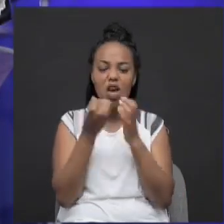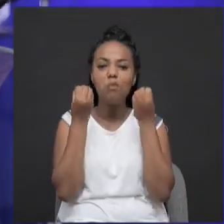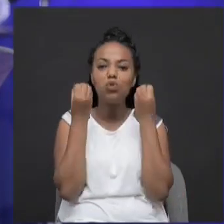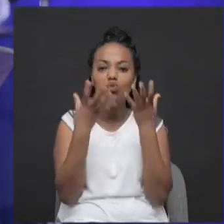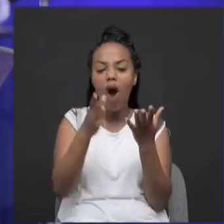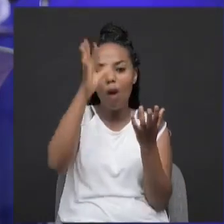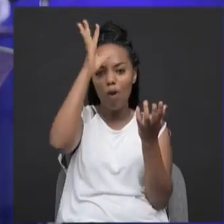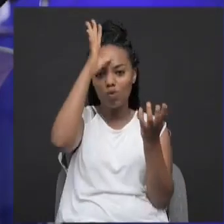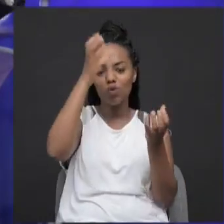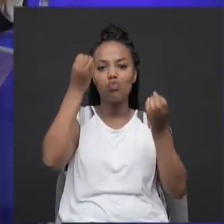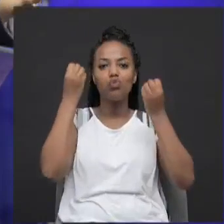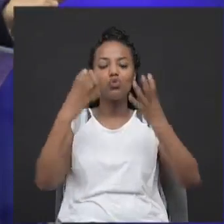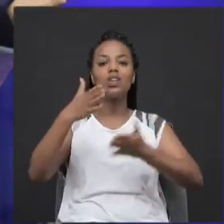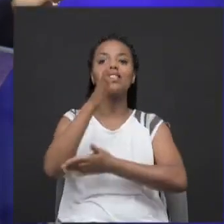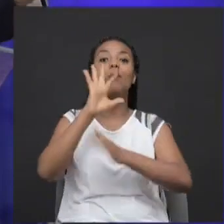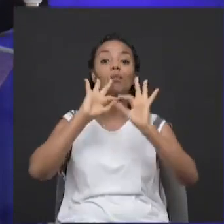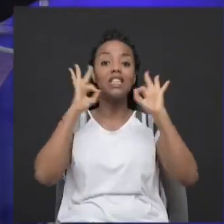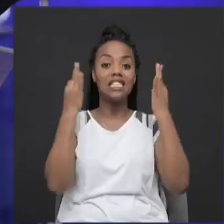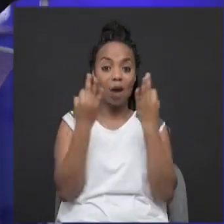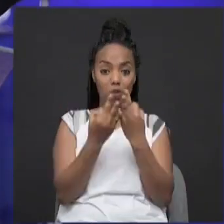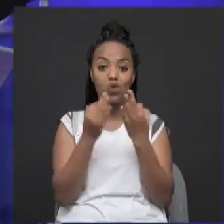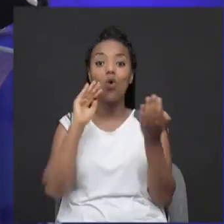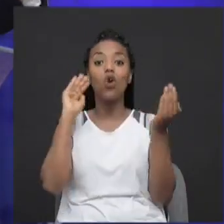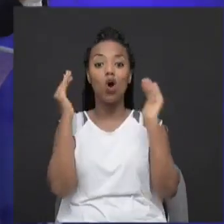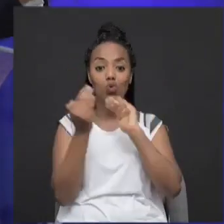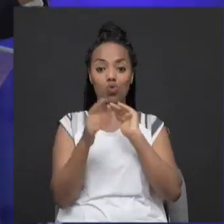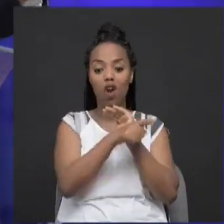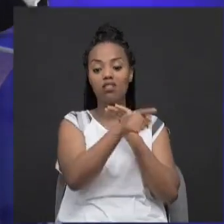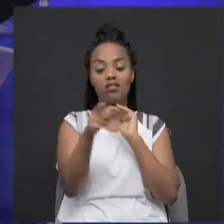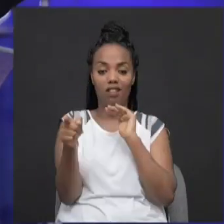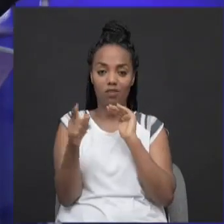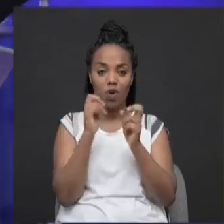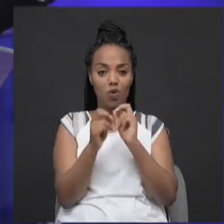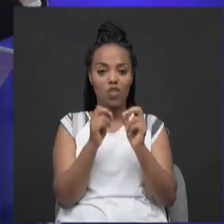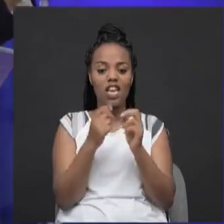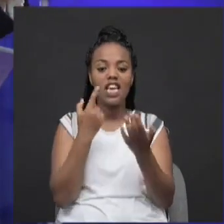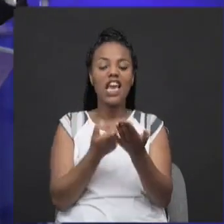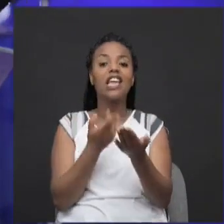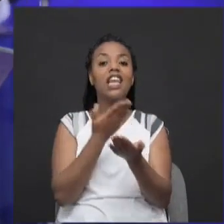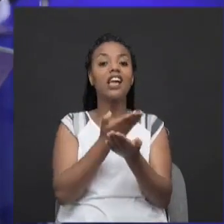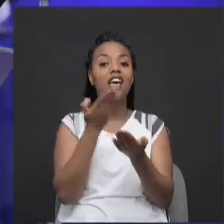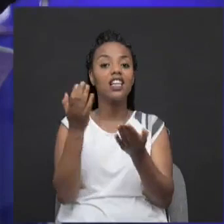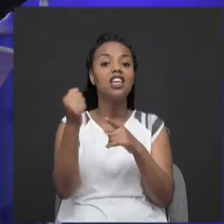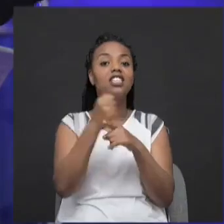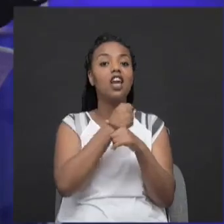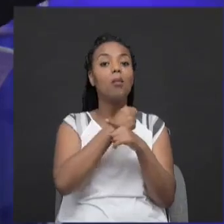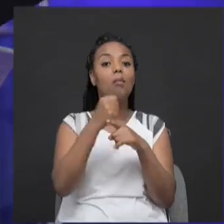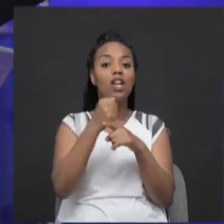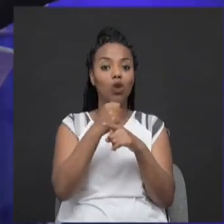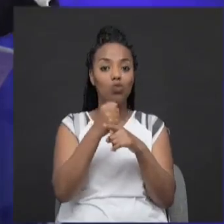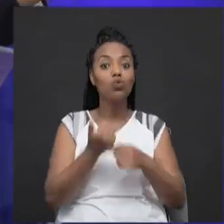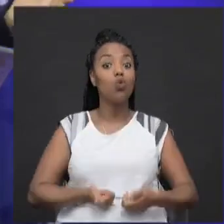አባቶች ብዙ የእግዚአብሔር ቤተሰቦች የሆናችሁ እናንተ ወገኖቼ ይሄንን ነገር